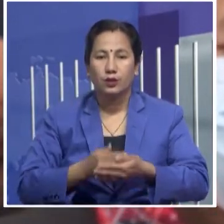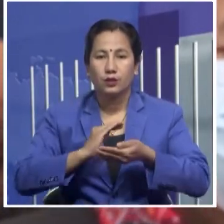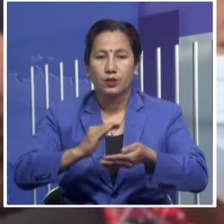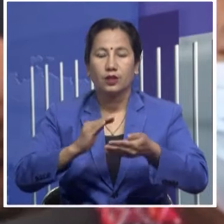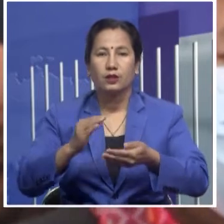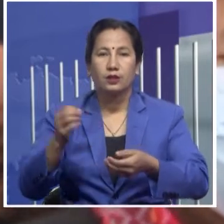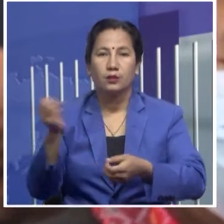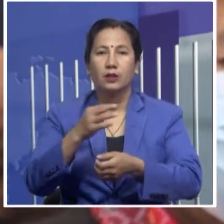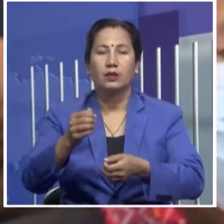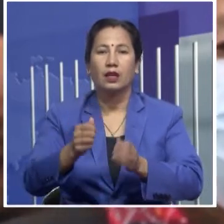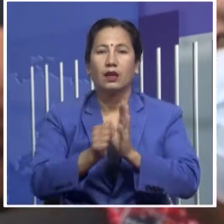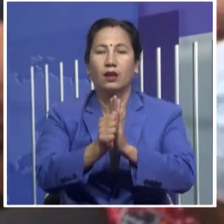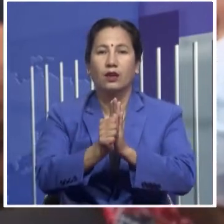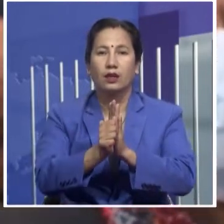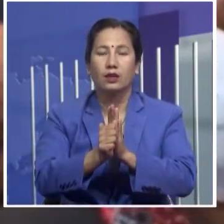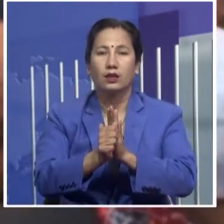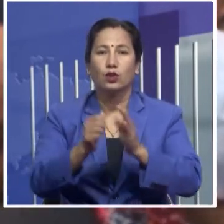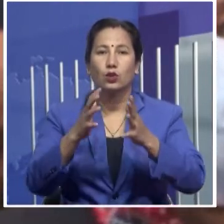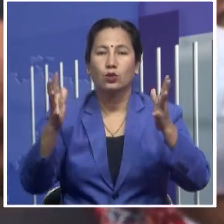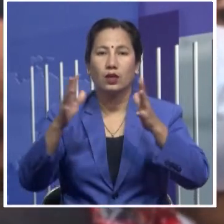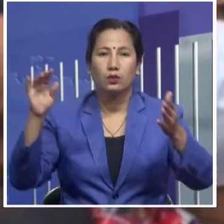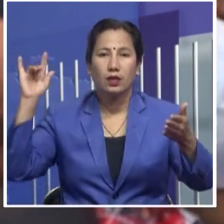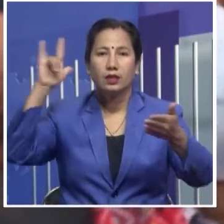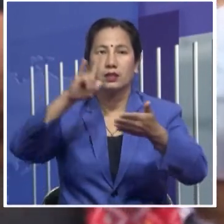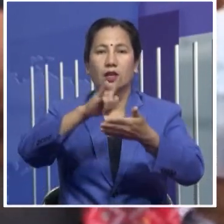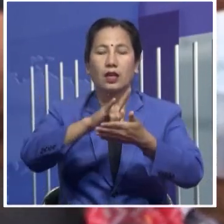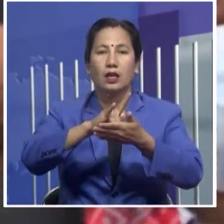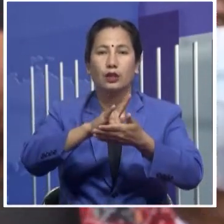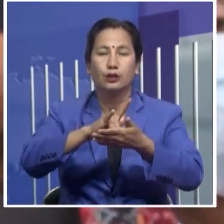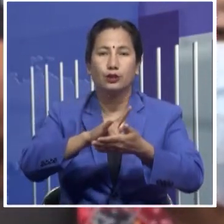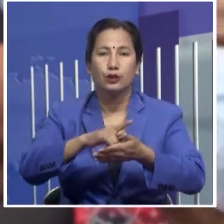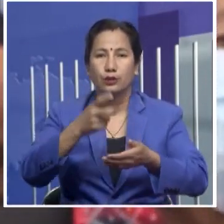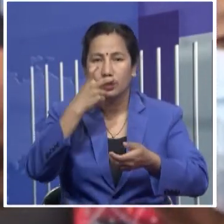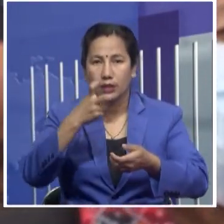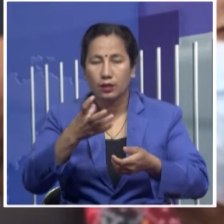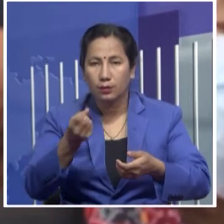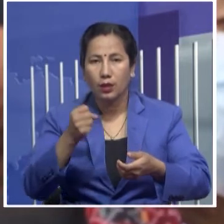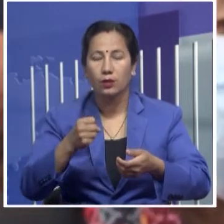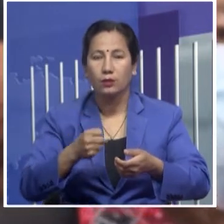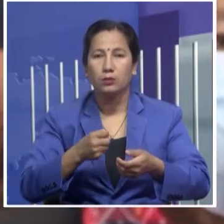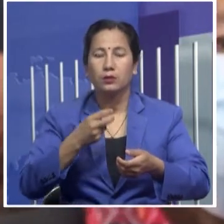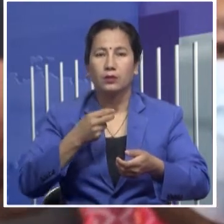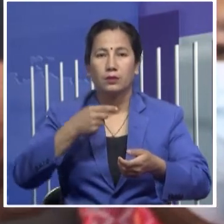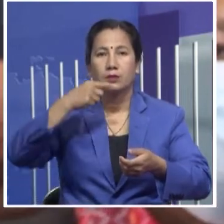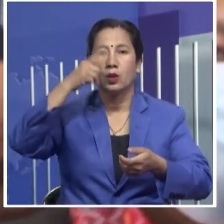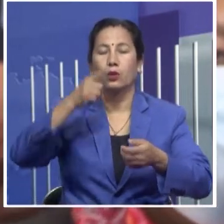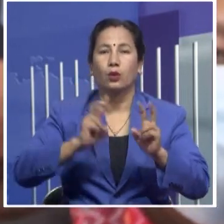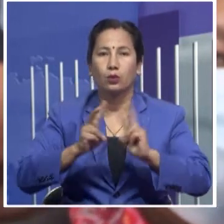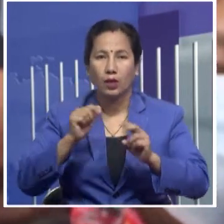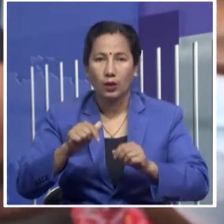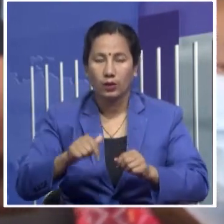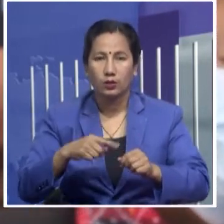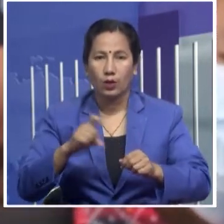अगाडि हाम्रो यहाँ करिब ठुला ठुला जहाजहरू उडेको हामीले देख्न पाऊँ, यो हाम्रो लागि गौरवको कुरा हो। यसको लागि